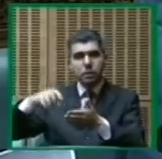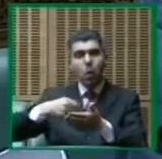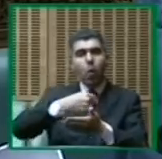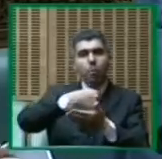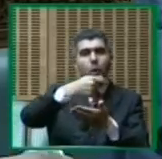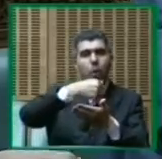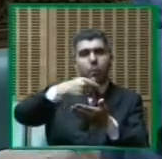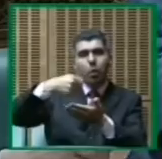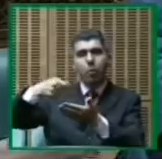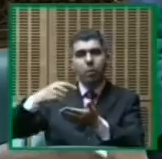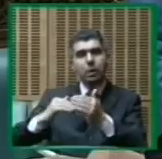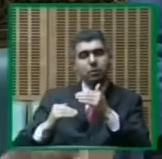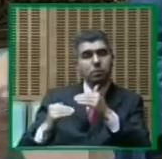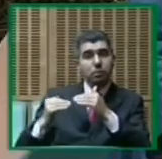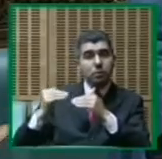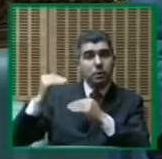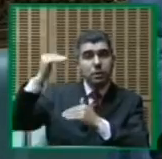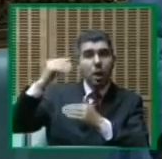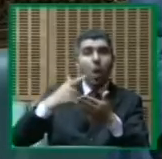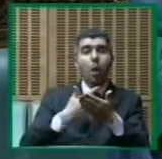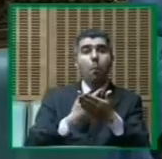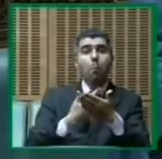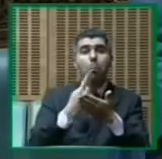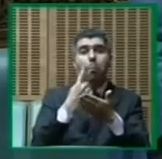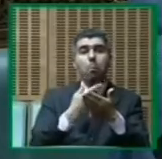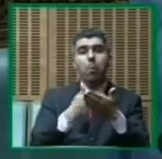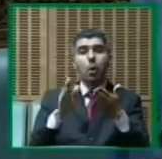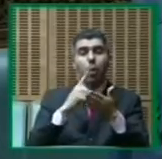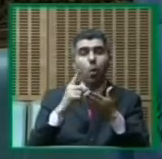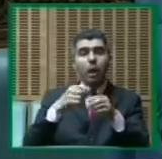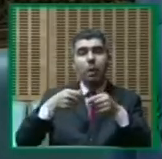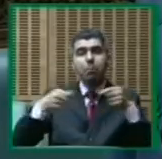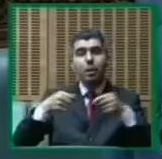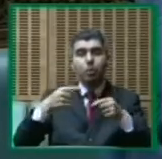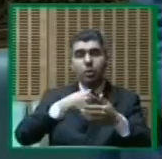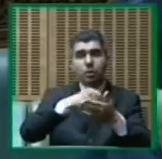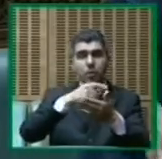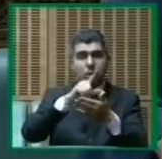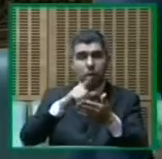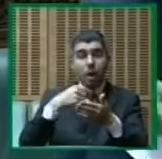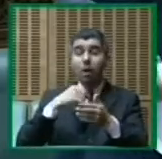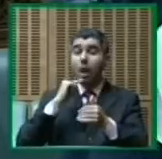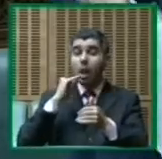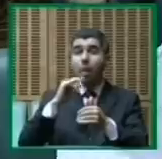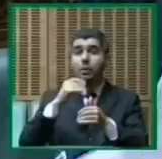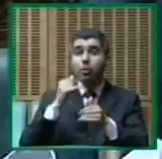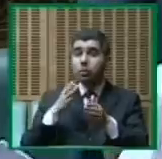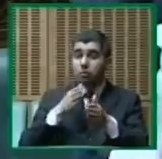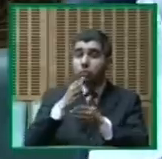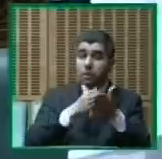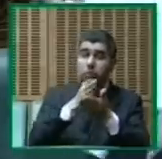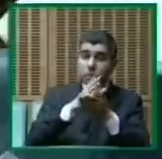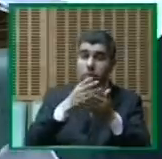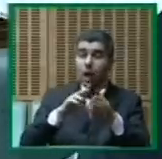الفرنك 10000 درهم المتر المربع. هاد الناس خصهم يتحاكموا وتكون لجنه تقصي واحد الحقائق في حقهم، لان هذه